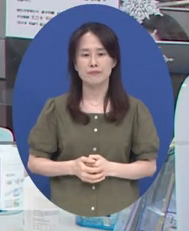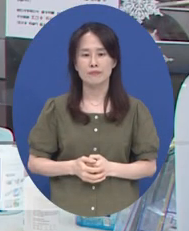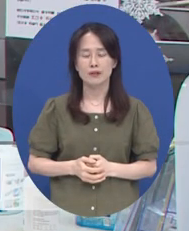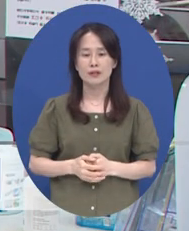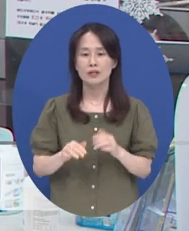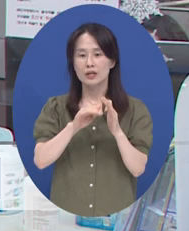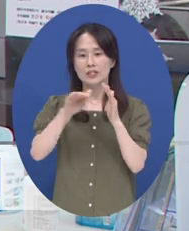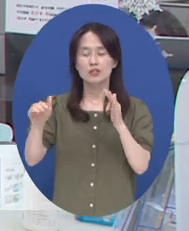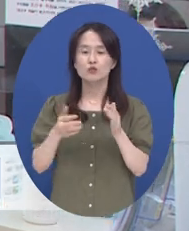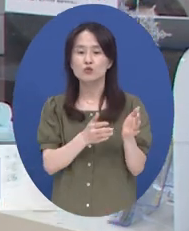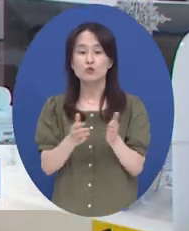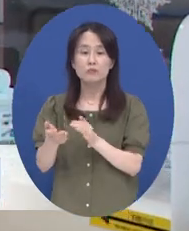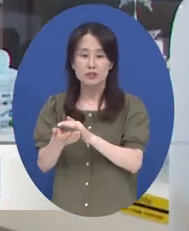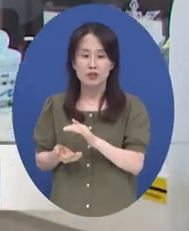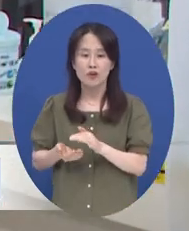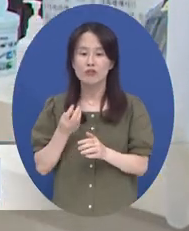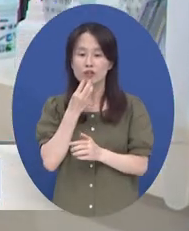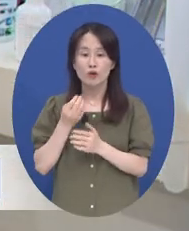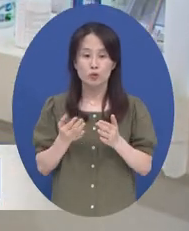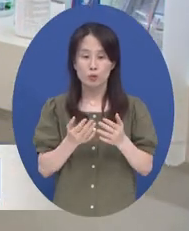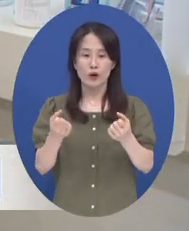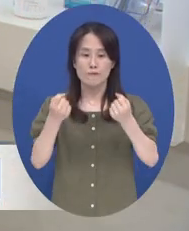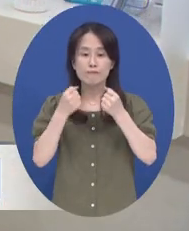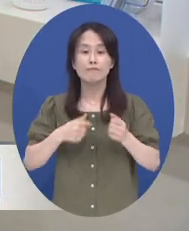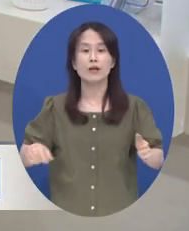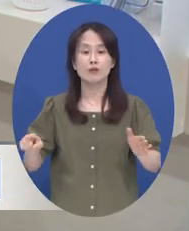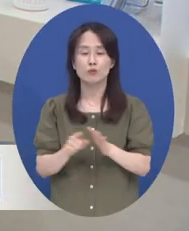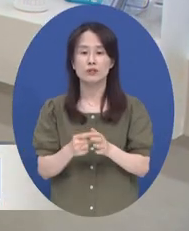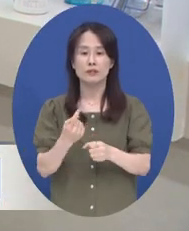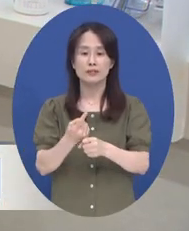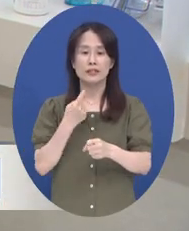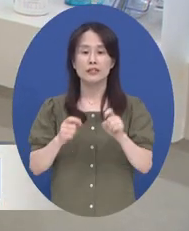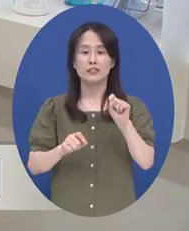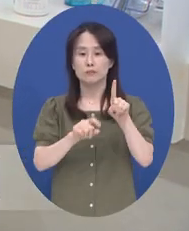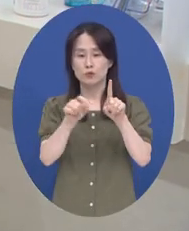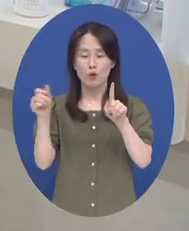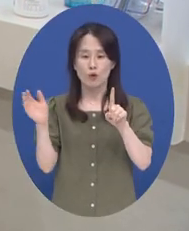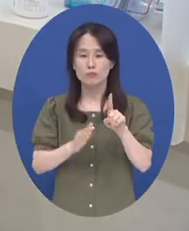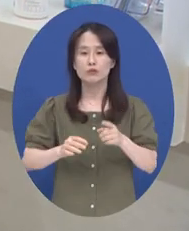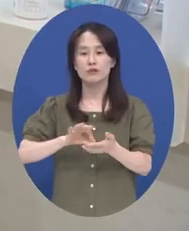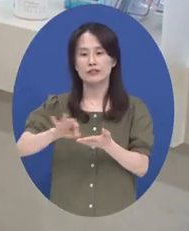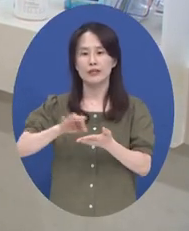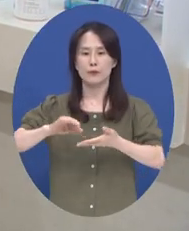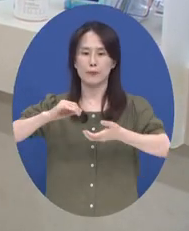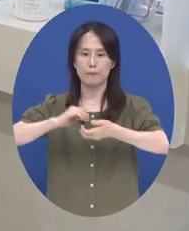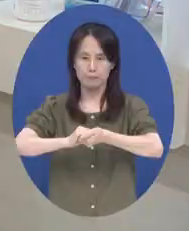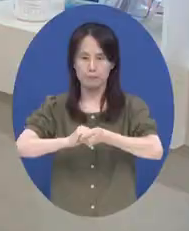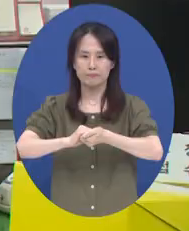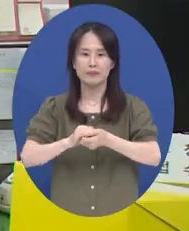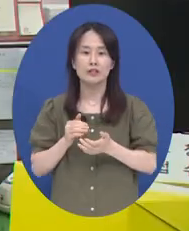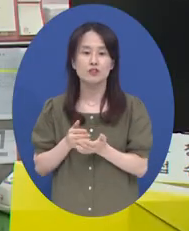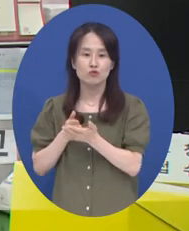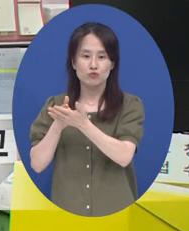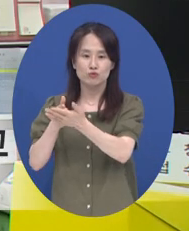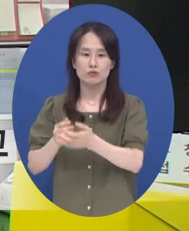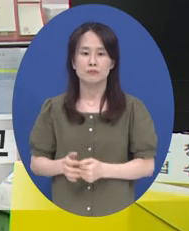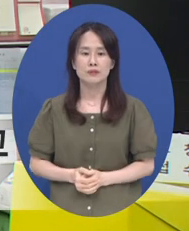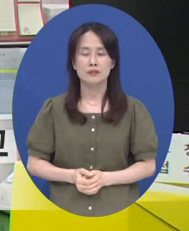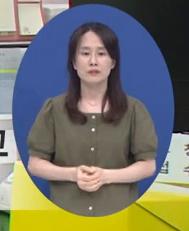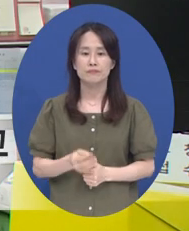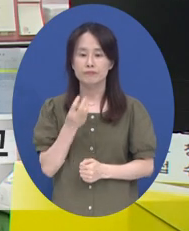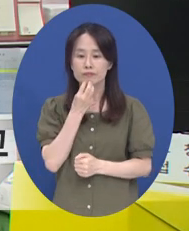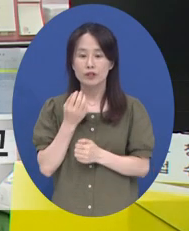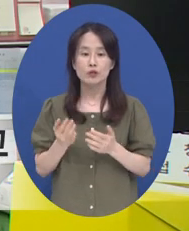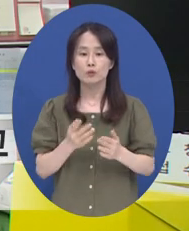기준을 마련하게 전 경기도가 도민 건강을 위해 지난해 11월부터 사용 제한을 추진한 겁니다 4 경기도는